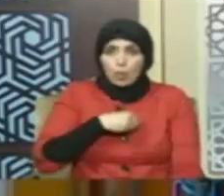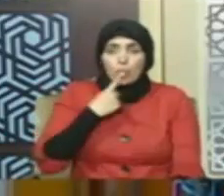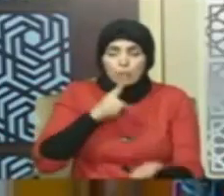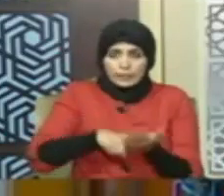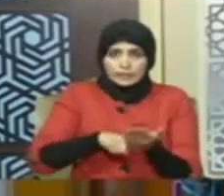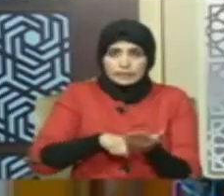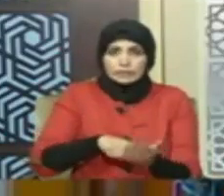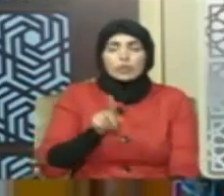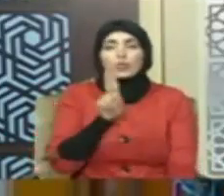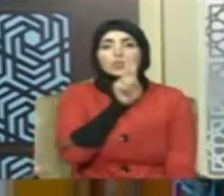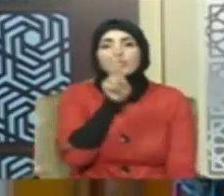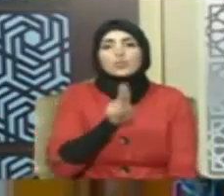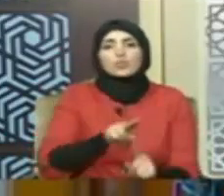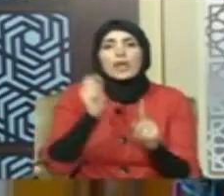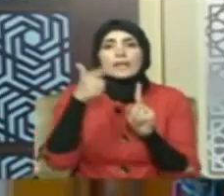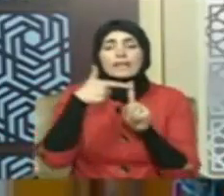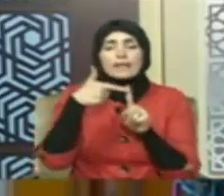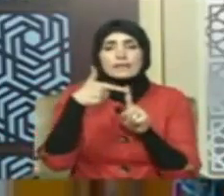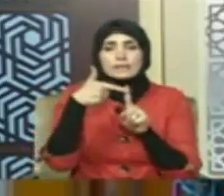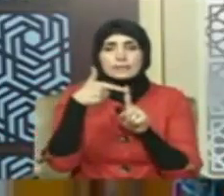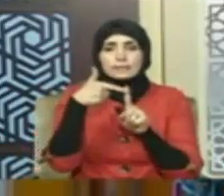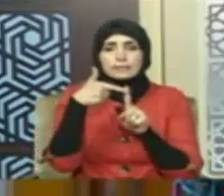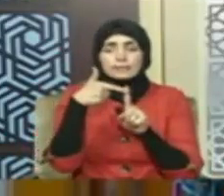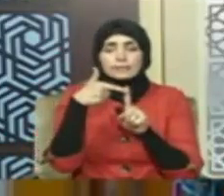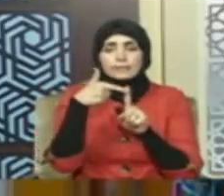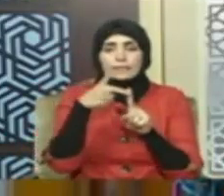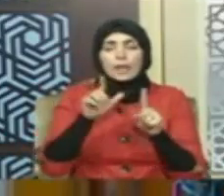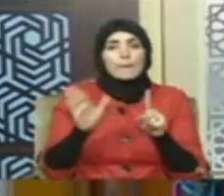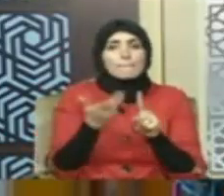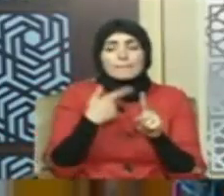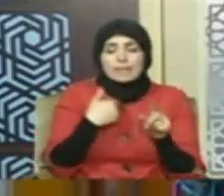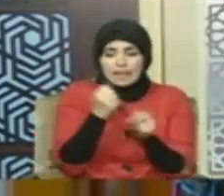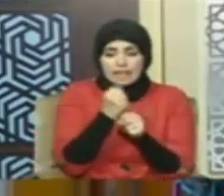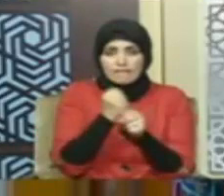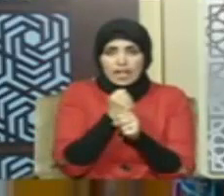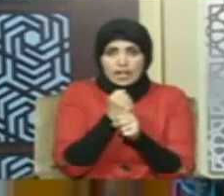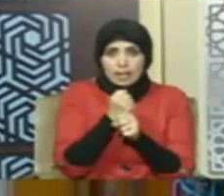والسؤال الثاني: ماذا نفعل